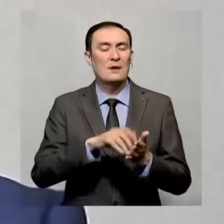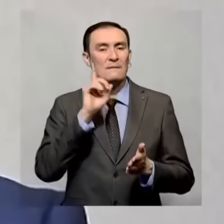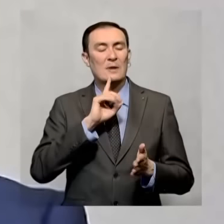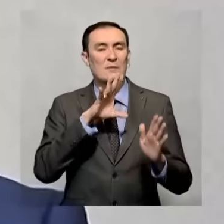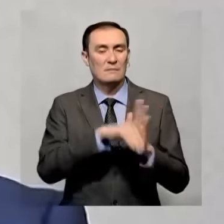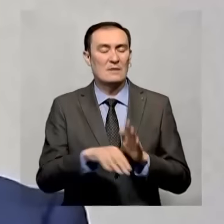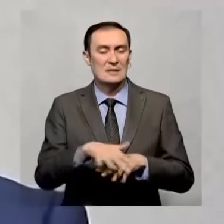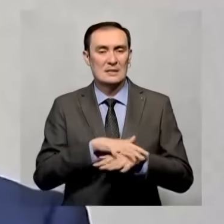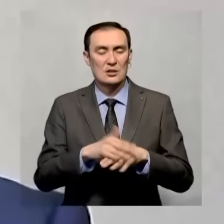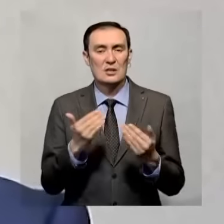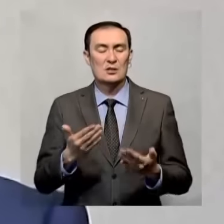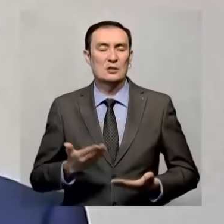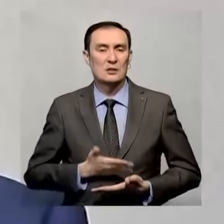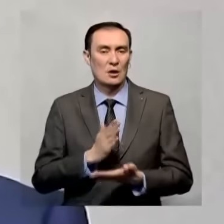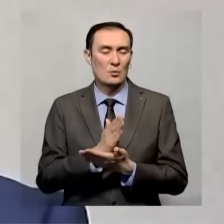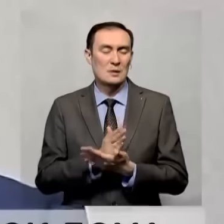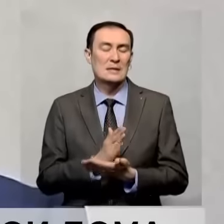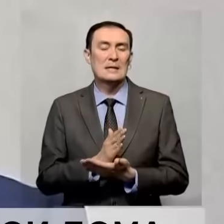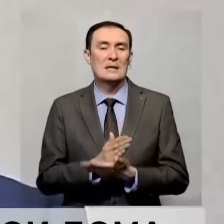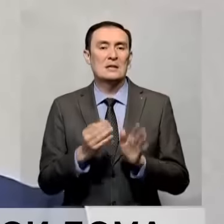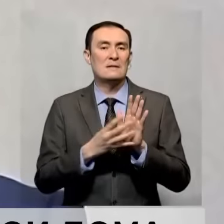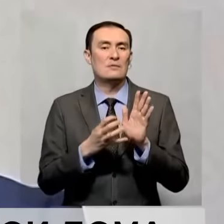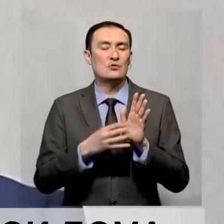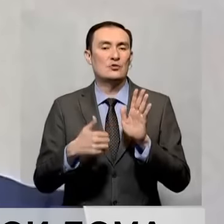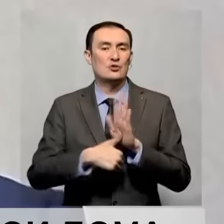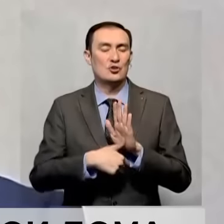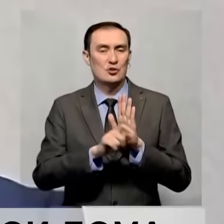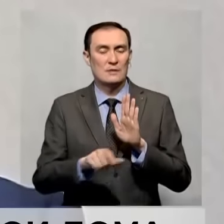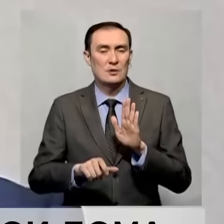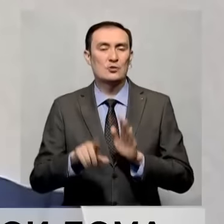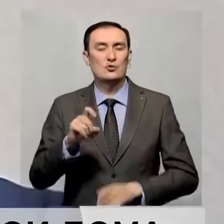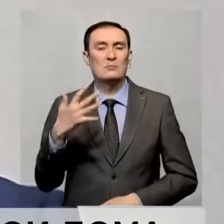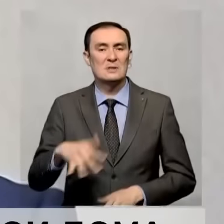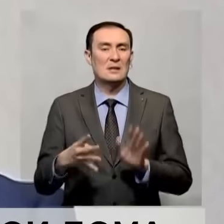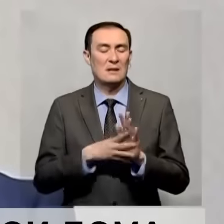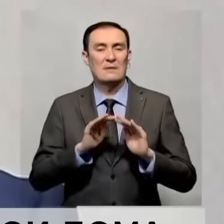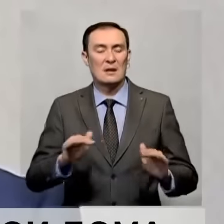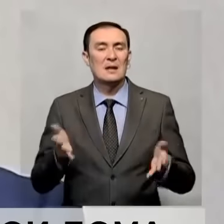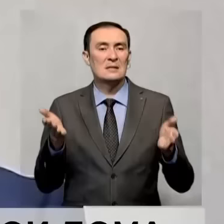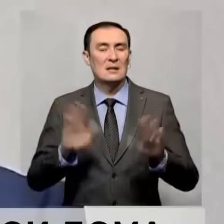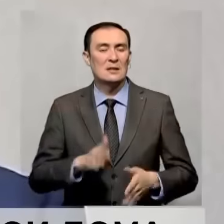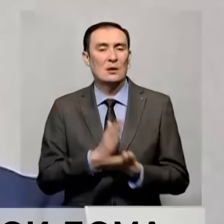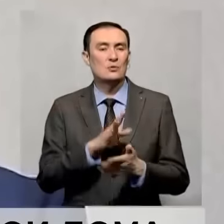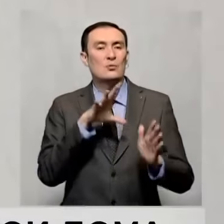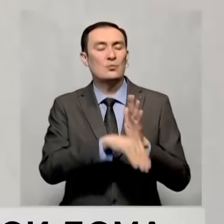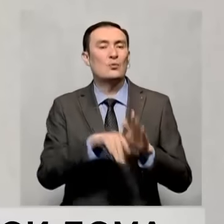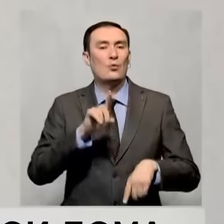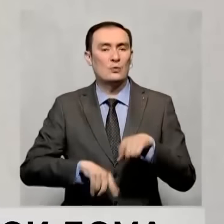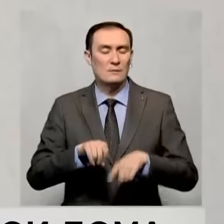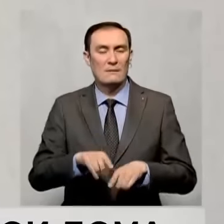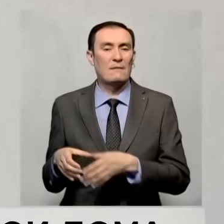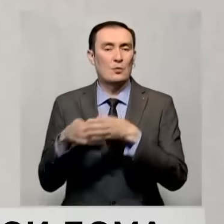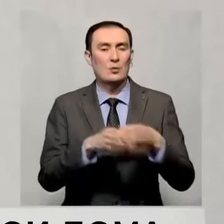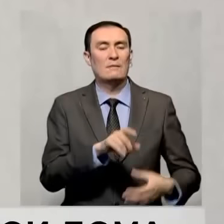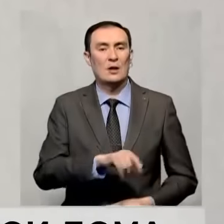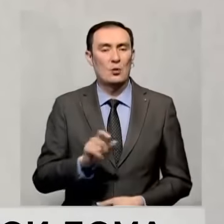размещения населения в данный момент прибывают 906 человек, из них 159 детей. Остальные размещены у родственников. Эвакуированные